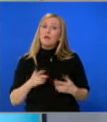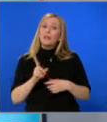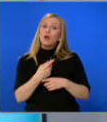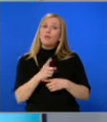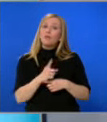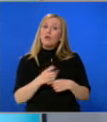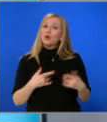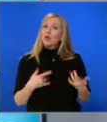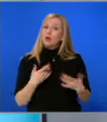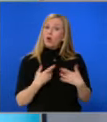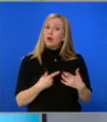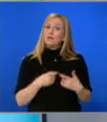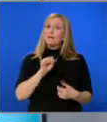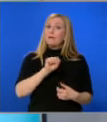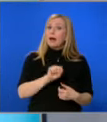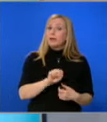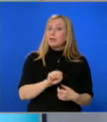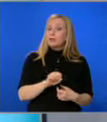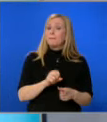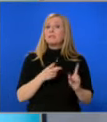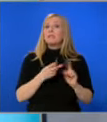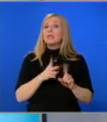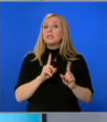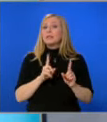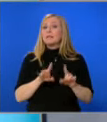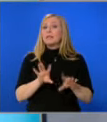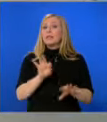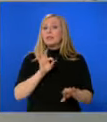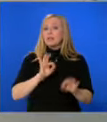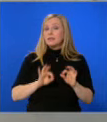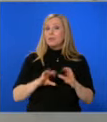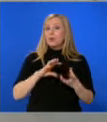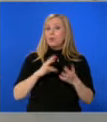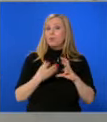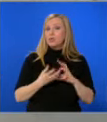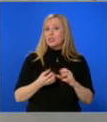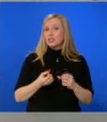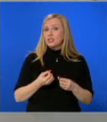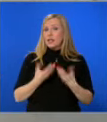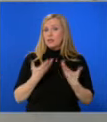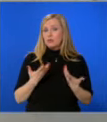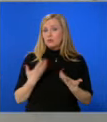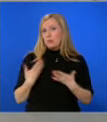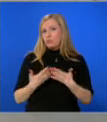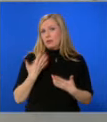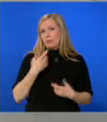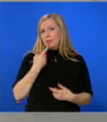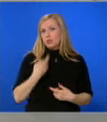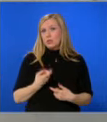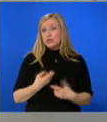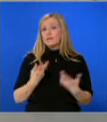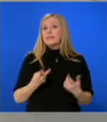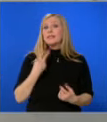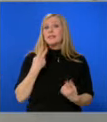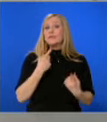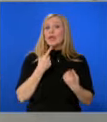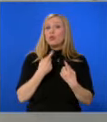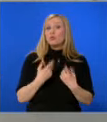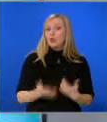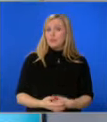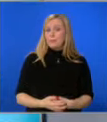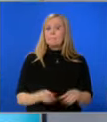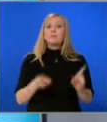ръководна роля в политически партии, че не са били на избор на политическа длъжност последните 5 години. Ето ви две условия. На